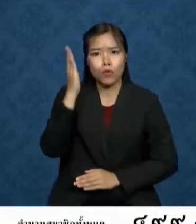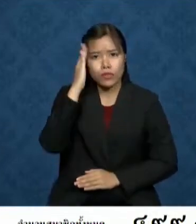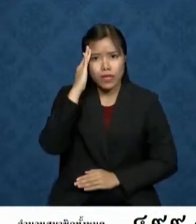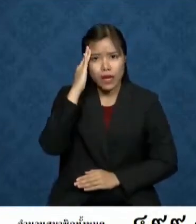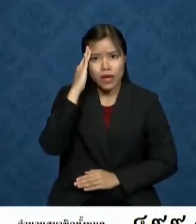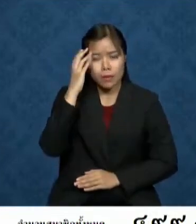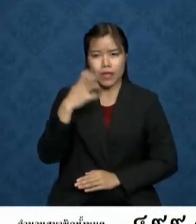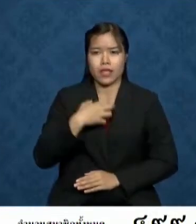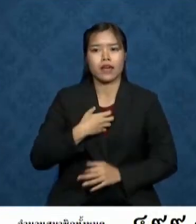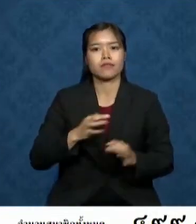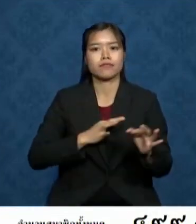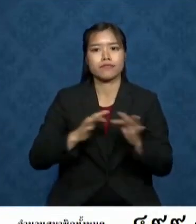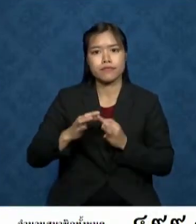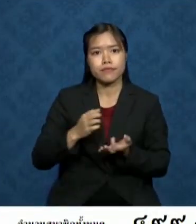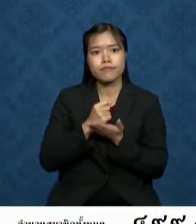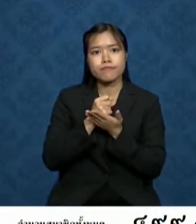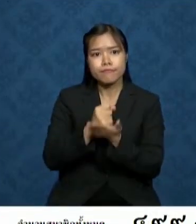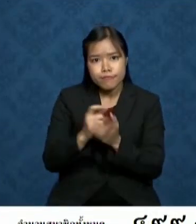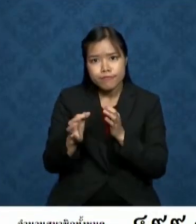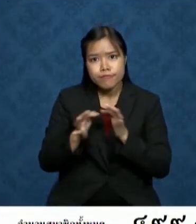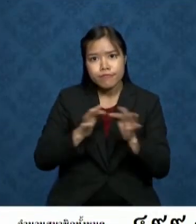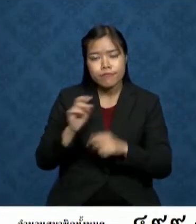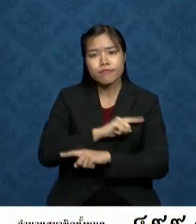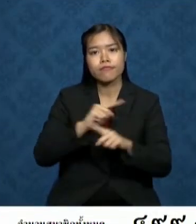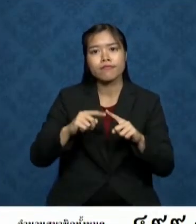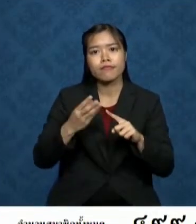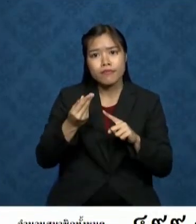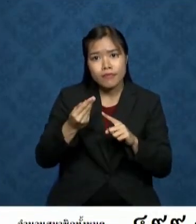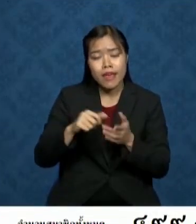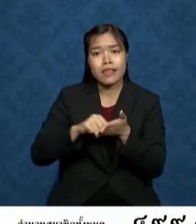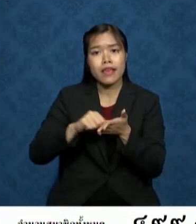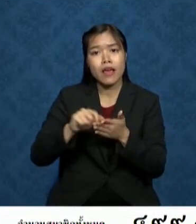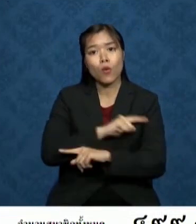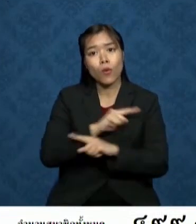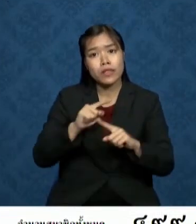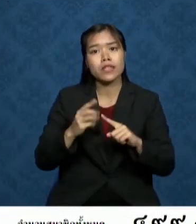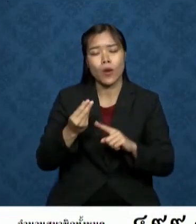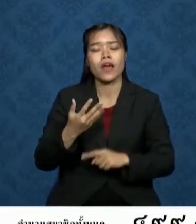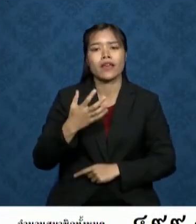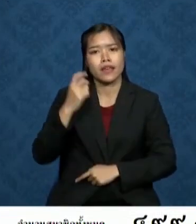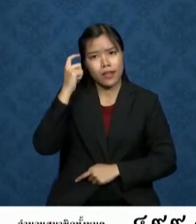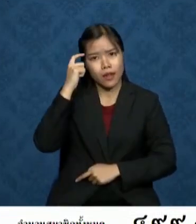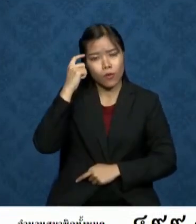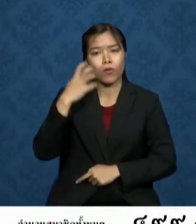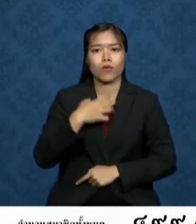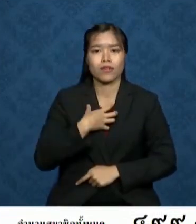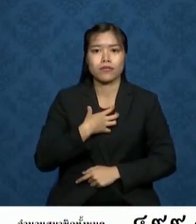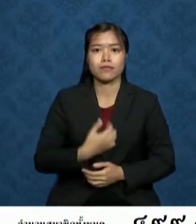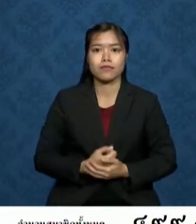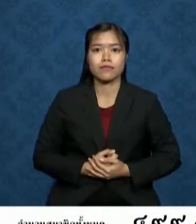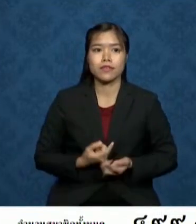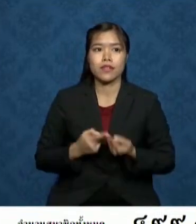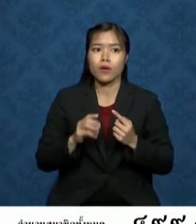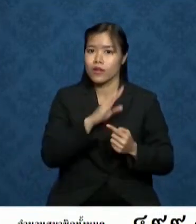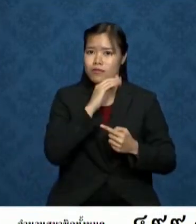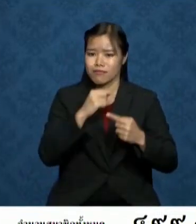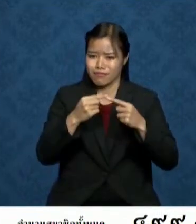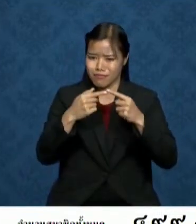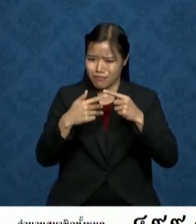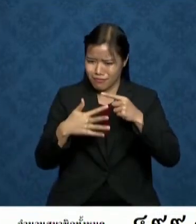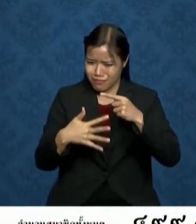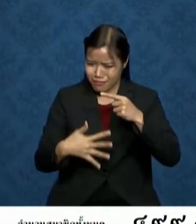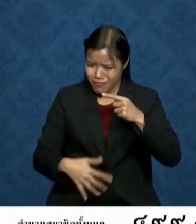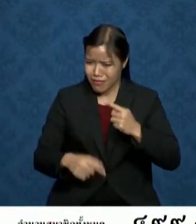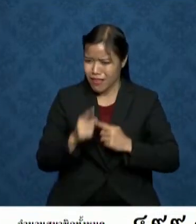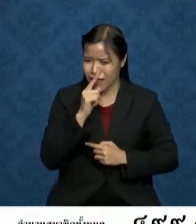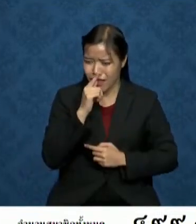จะทำได wol asแล้ทานมาชิคก็ก็เป็นตระเด็นที่ว่าเรื่องดวกันถามไปหลครั้งไม่ตอ